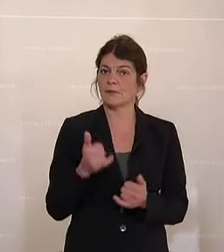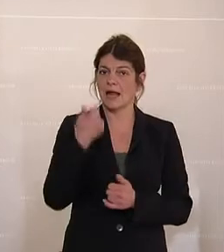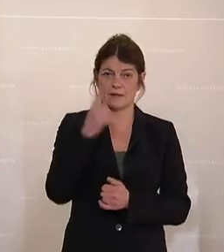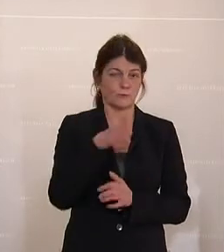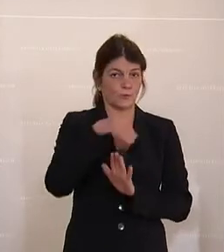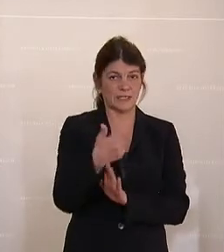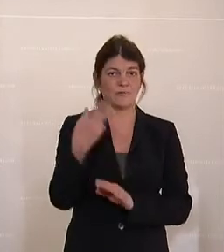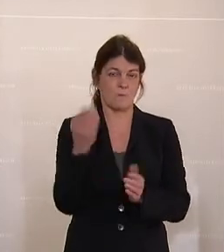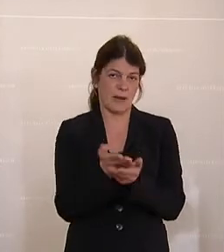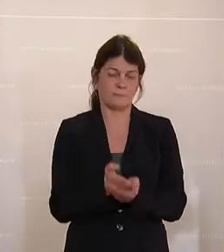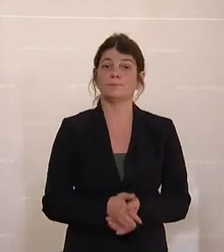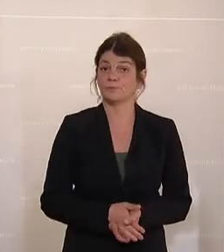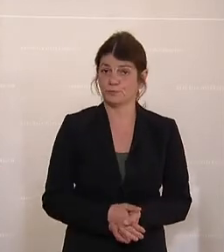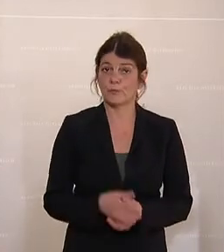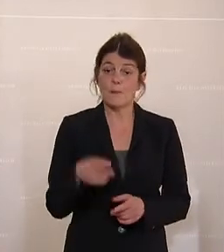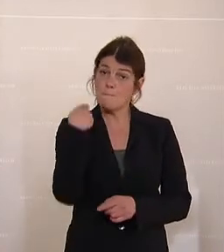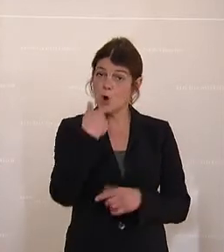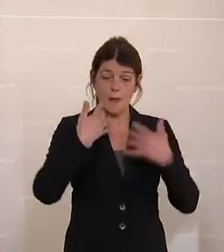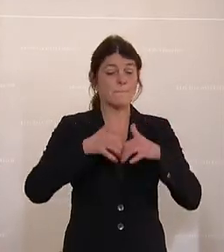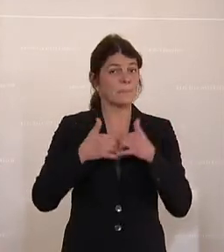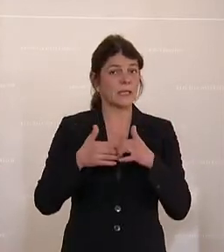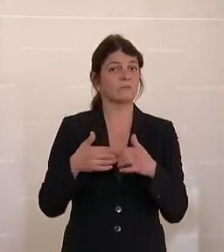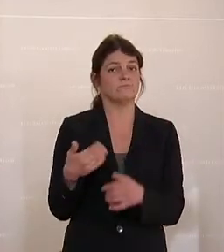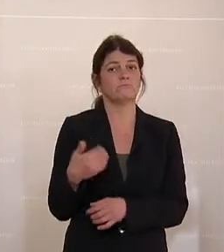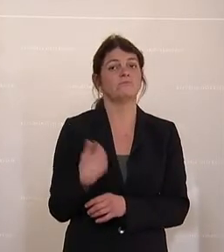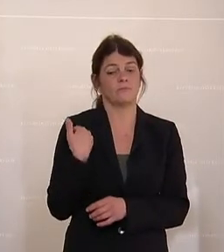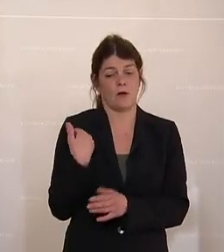1065 der Beilagen. Auf die mündliche Berichterstattung wurde verzichtet.